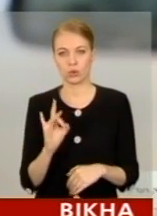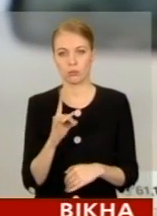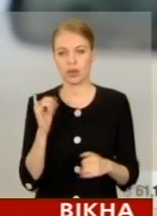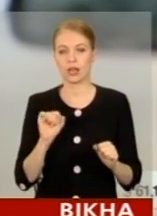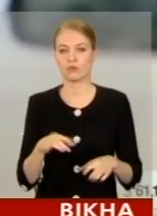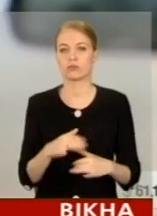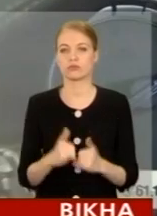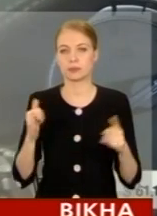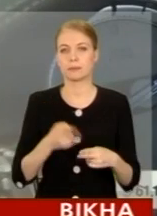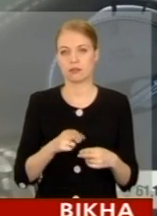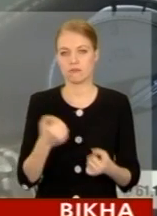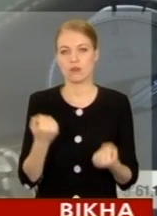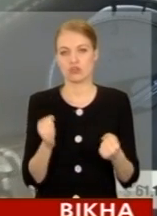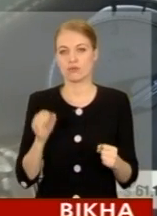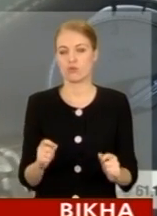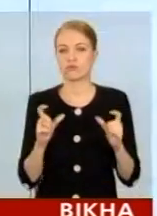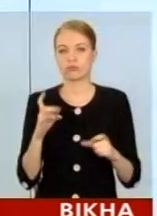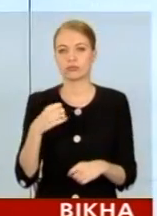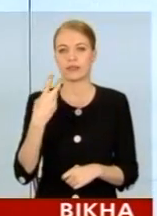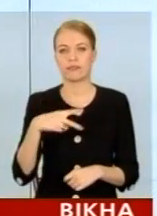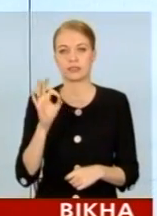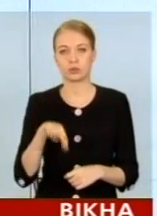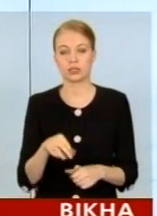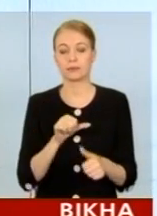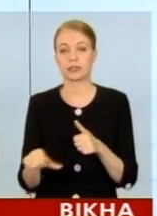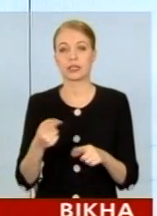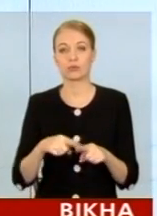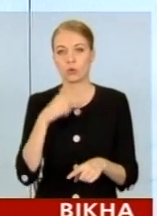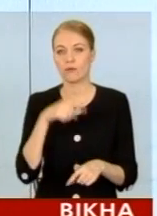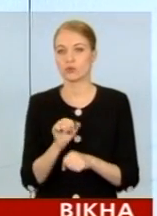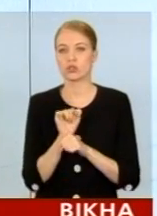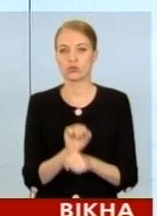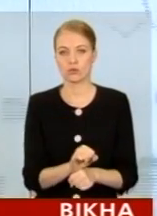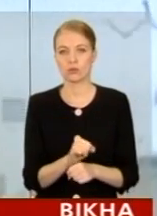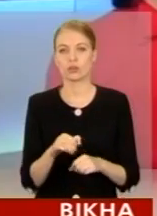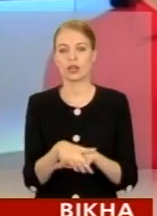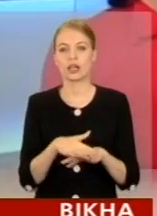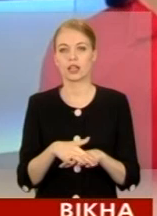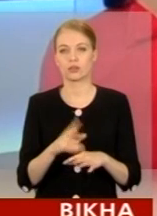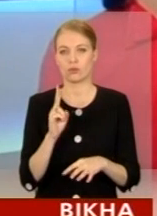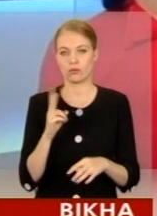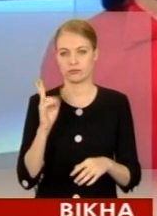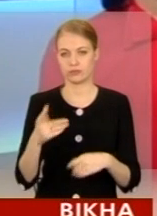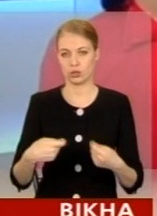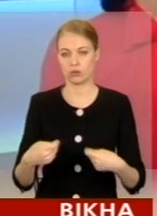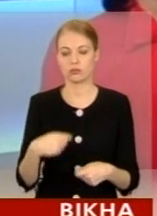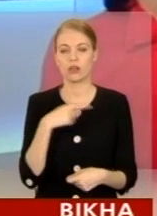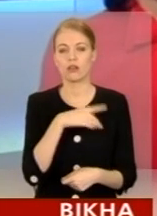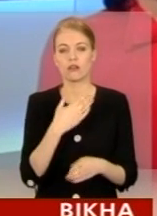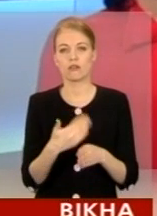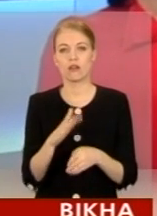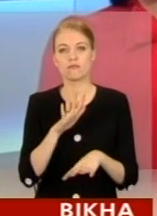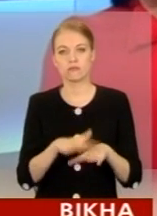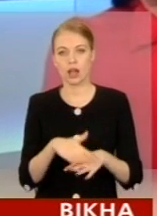металу, машини можуть подорожати на 20%. Крім того, в Росії зупинився ринок нерухомості. Некоторые банки стали замораживать